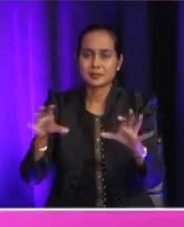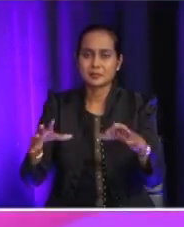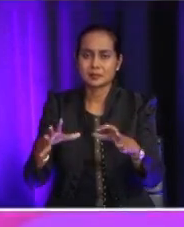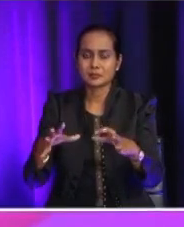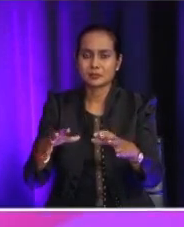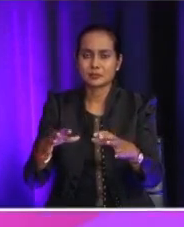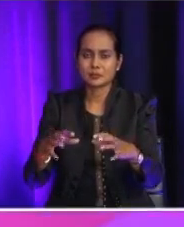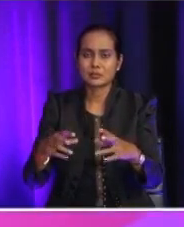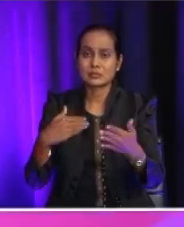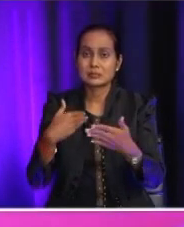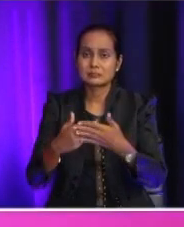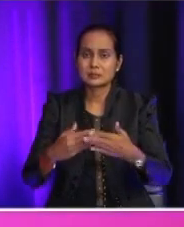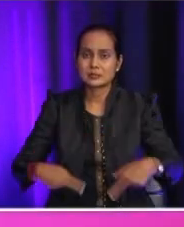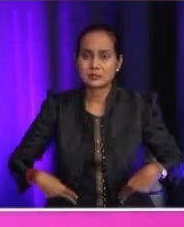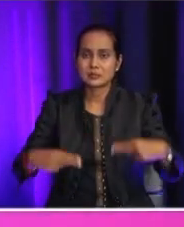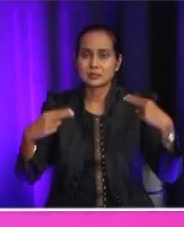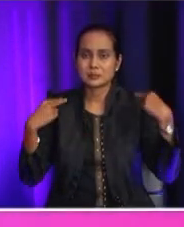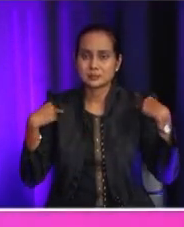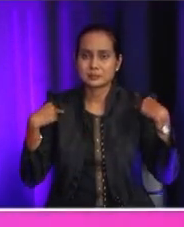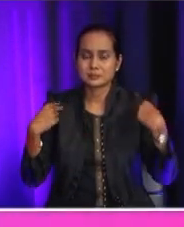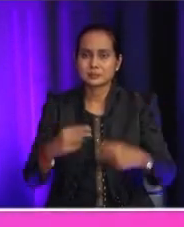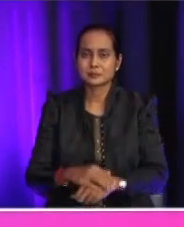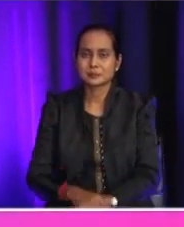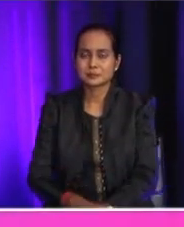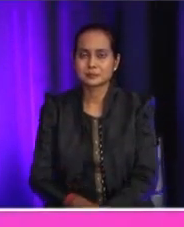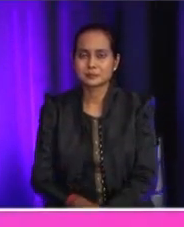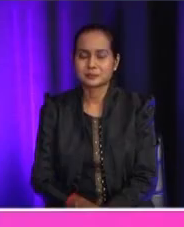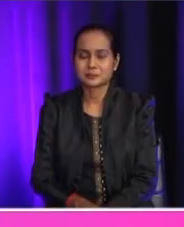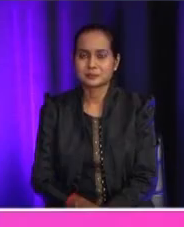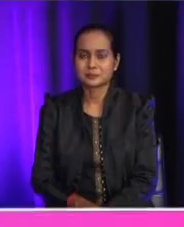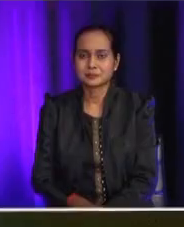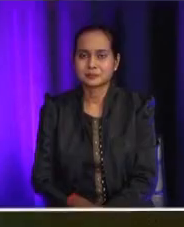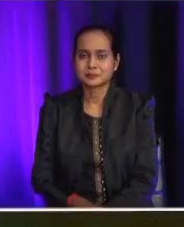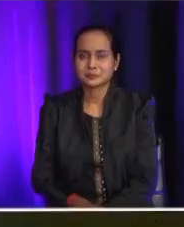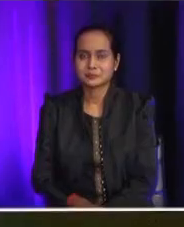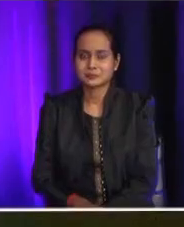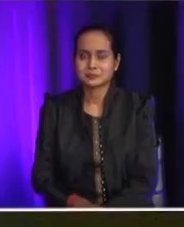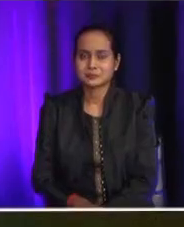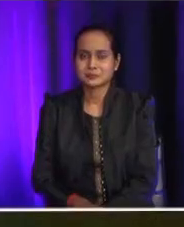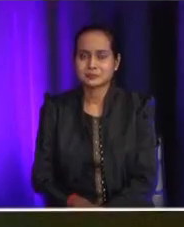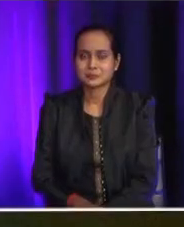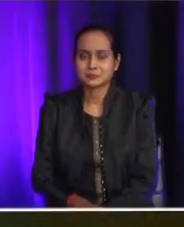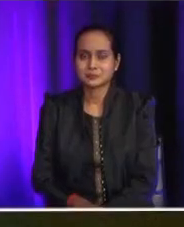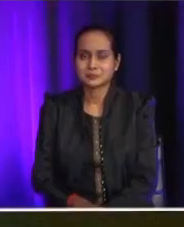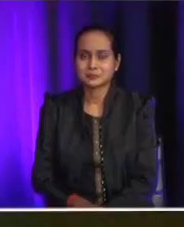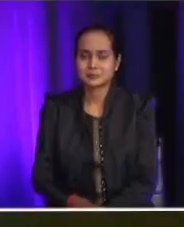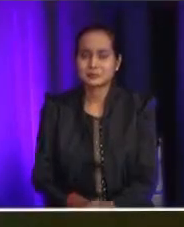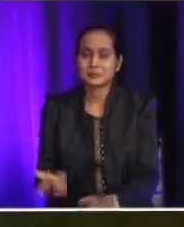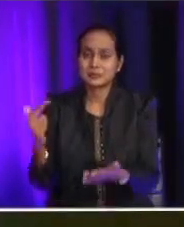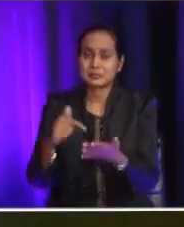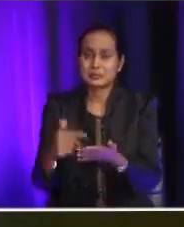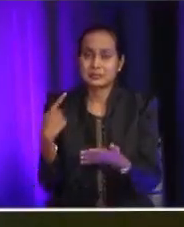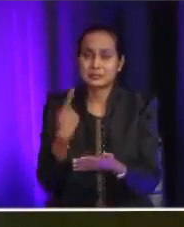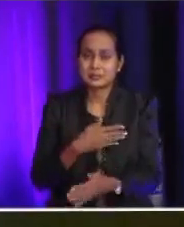hayat, iaitu selagi hayat dikandung badan. Betul kan, cikgu? Ya, betul. Maksud dia selagi kita bernafas